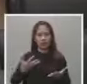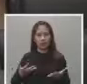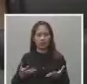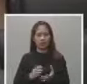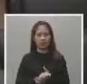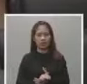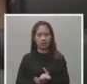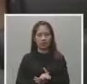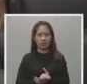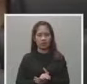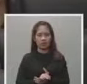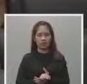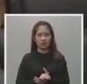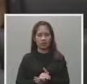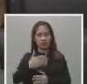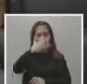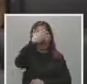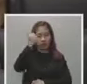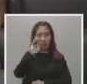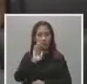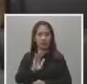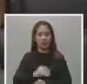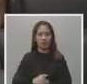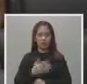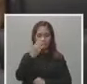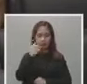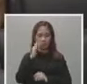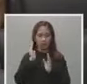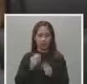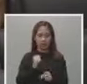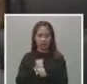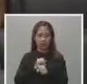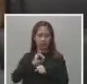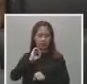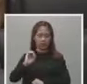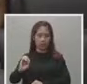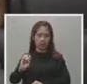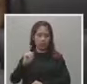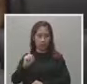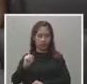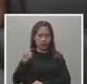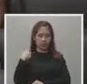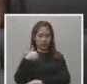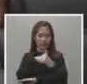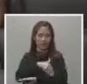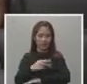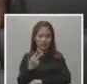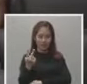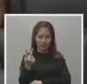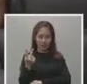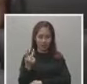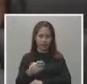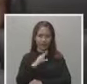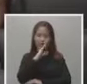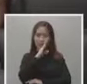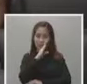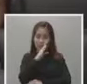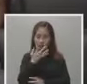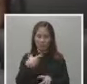ร้อยแล้วอย่าลืมนะครับท่านประธานครับเจ้าหน้าที่ IO 1คนจะมีบัญชีผู้ใช้ปลอมอยู่2บัญชี